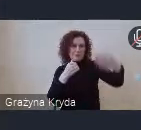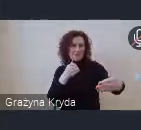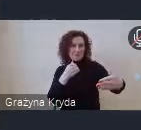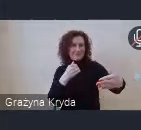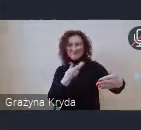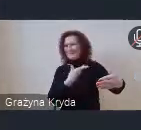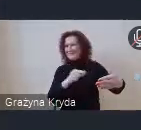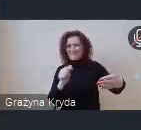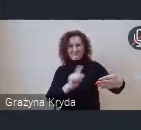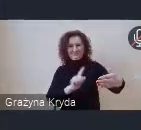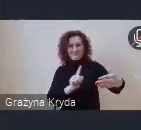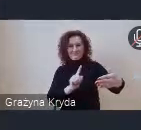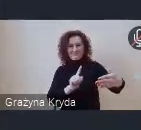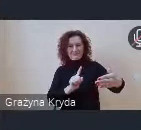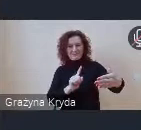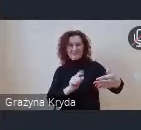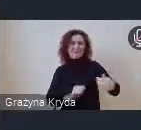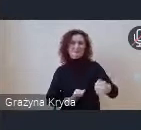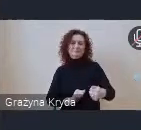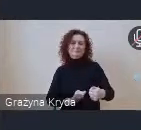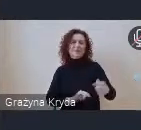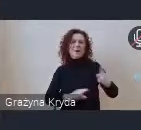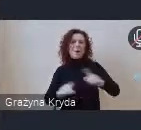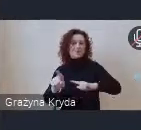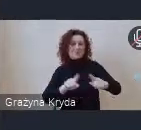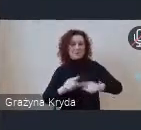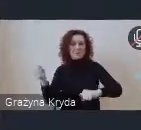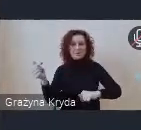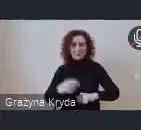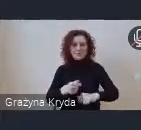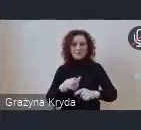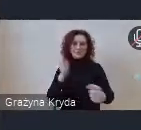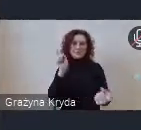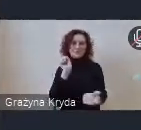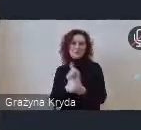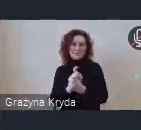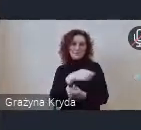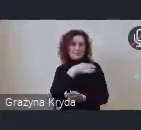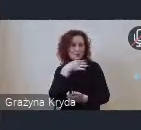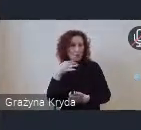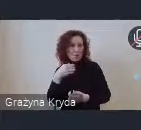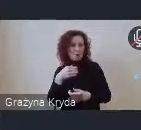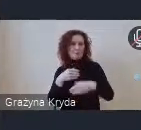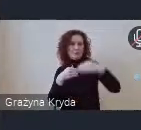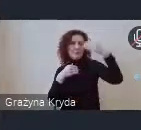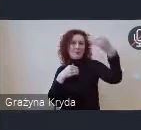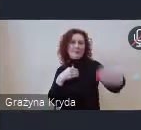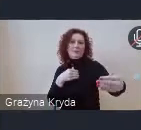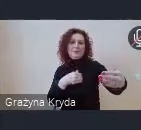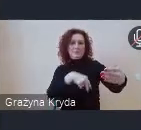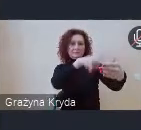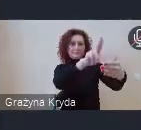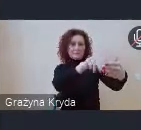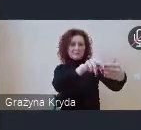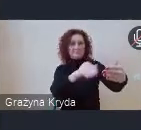pasy na żółtym tle oznaczenie musi być kontrastowe względem tego co się kolorystycznie dzieje po jednej po drugiej stronie przegrody